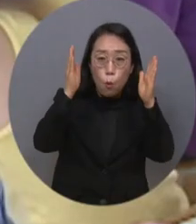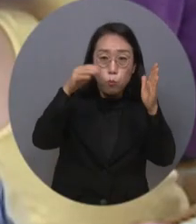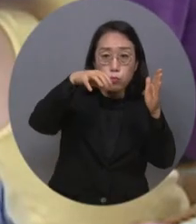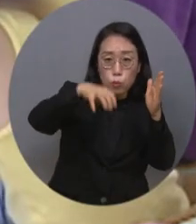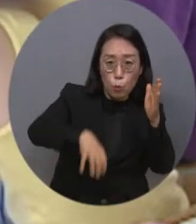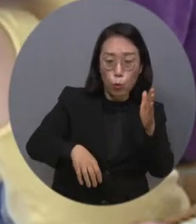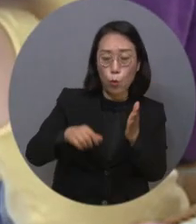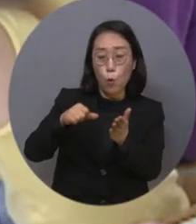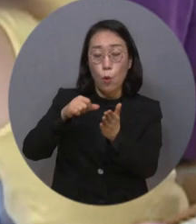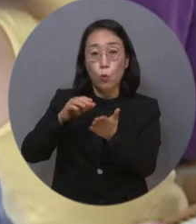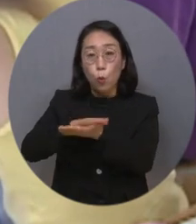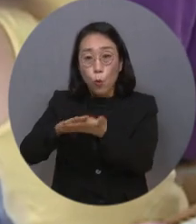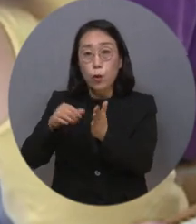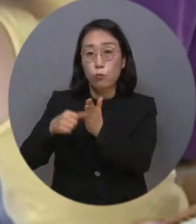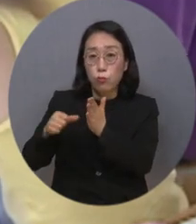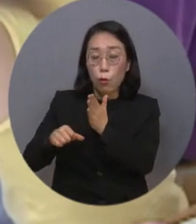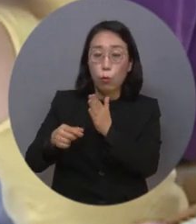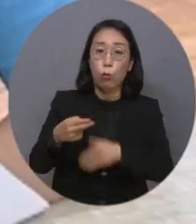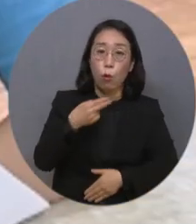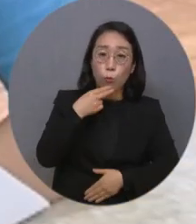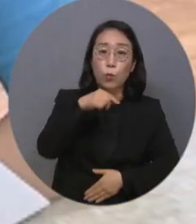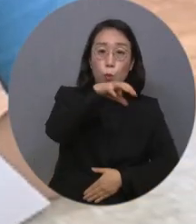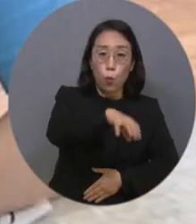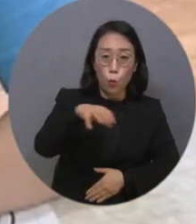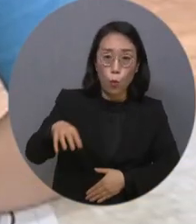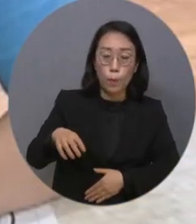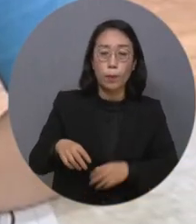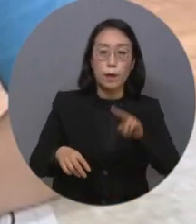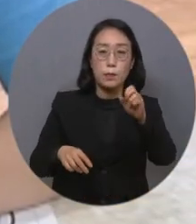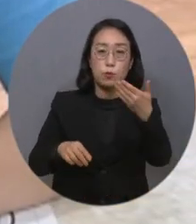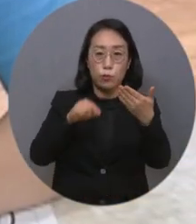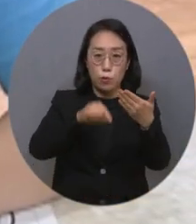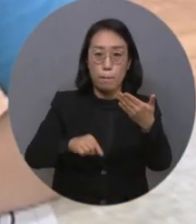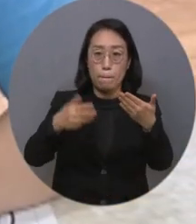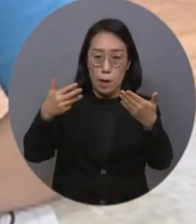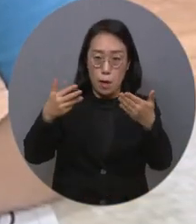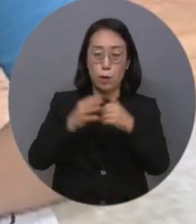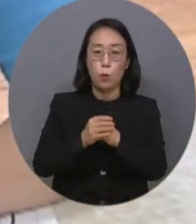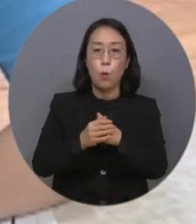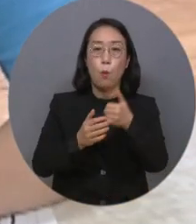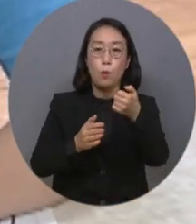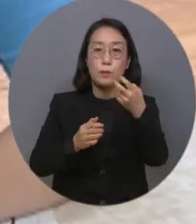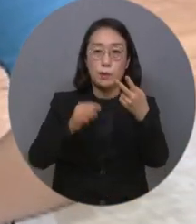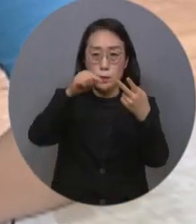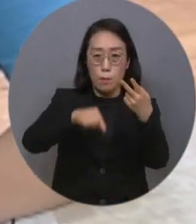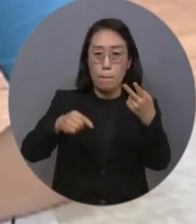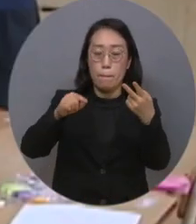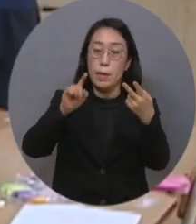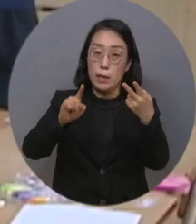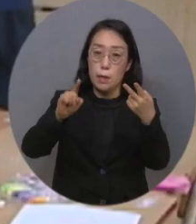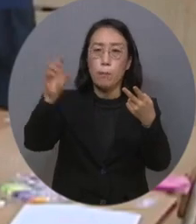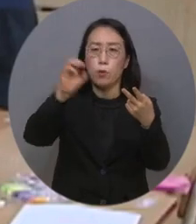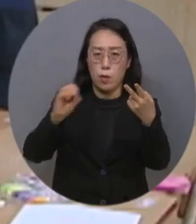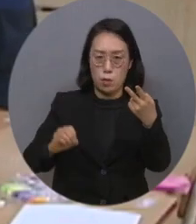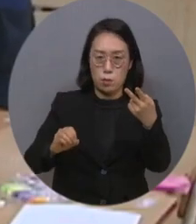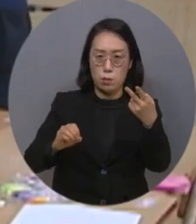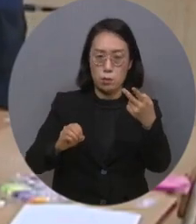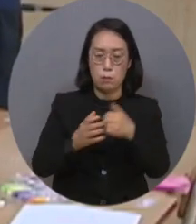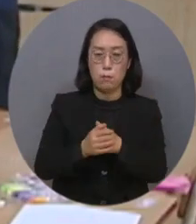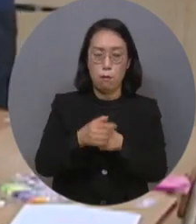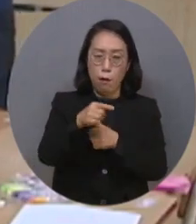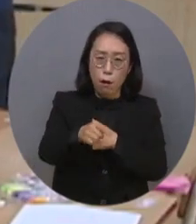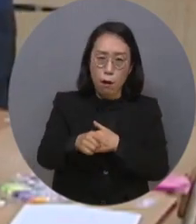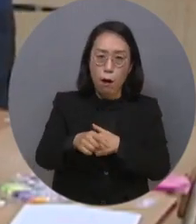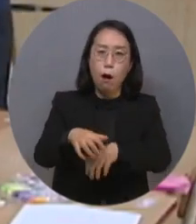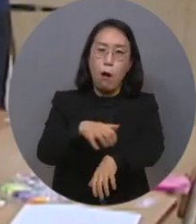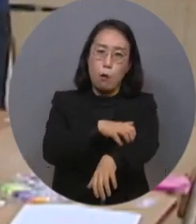없는 곳과 놀이기구가 없는 시설은 각각 29.8%, 52.1%로 나타나는 등 시설의